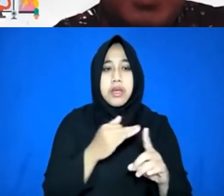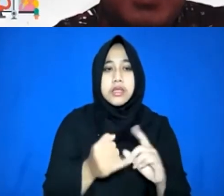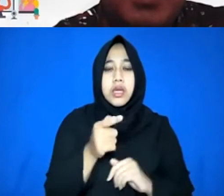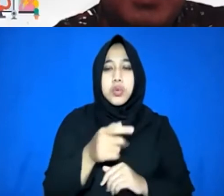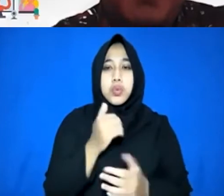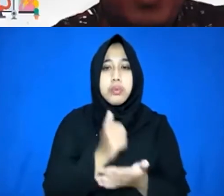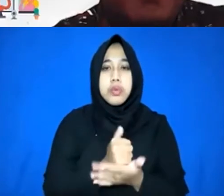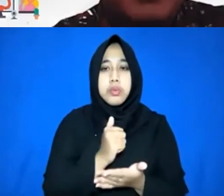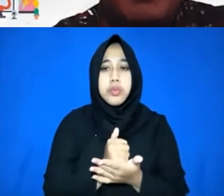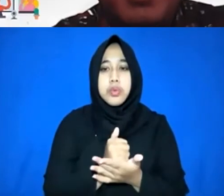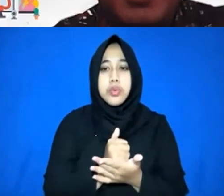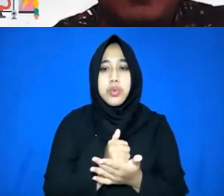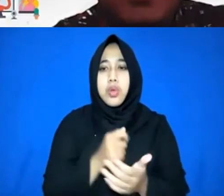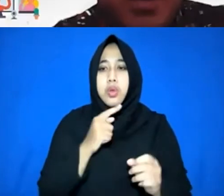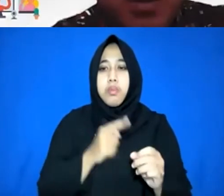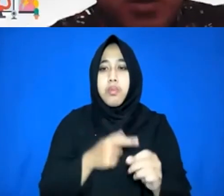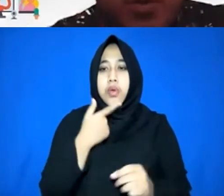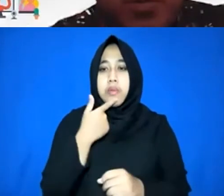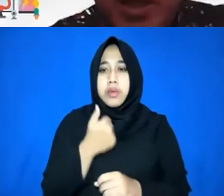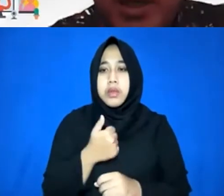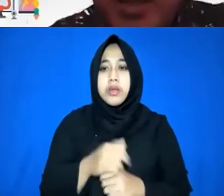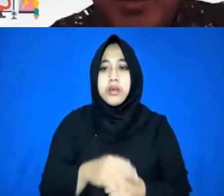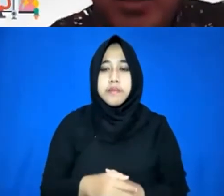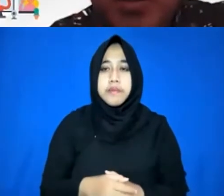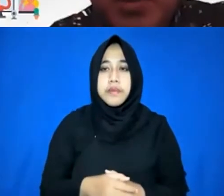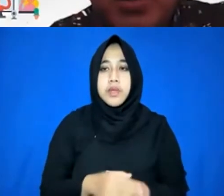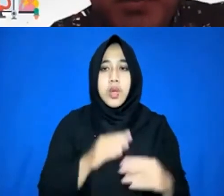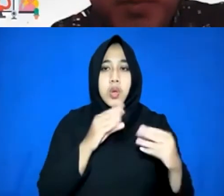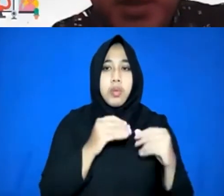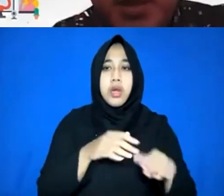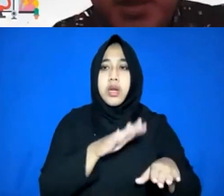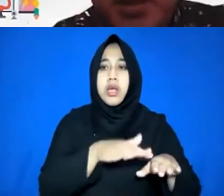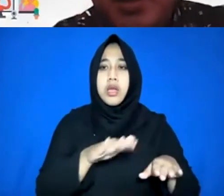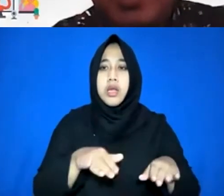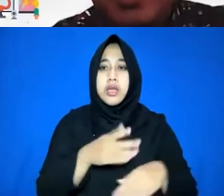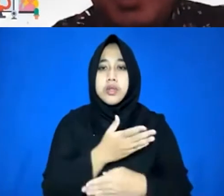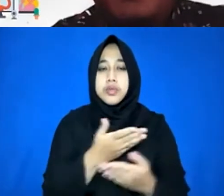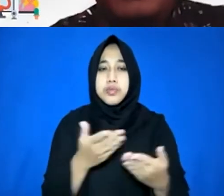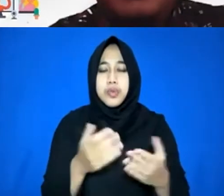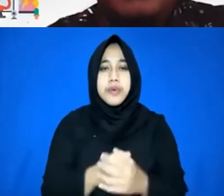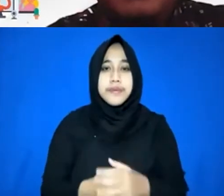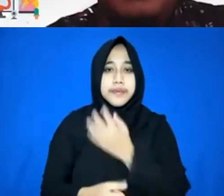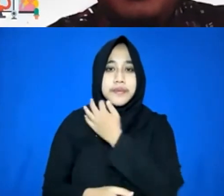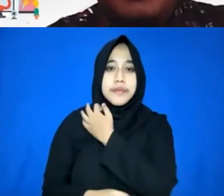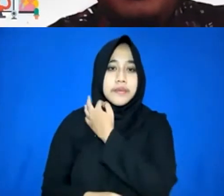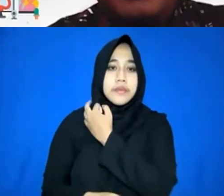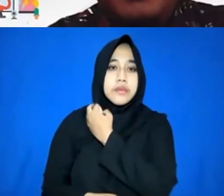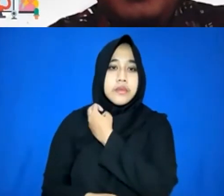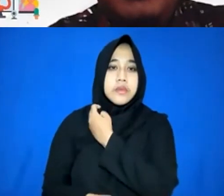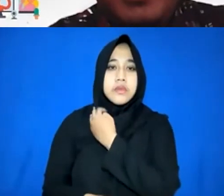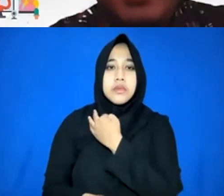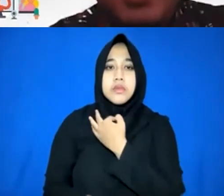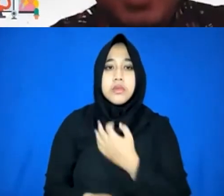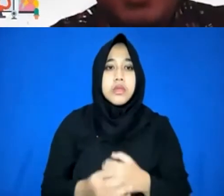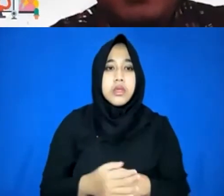menjadi key point penting bagi saya untuk ngobrol dengan adik-adik terus memberikan supervisi pada adik-adik. Dan